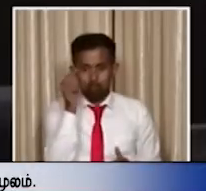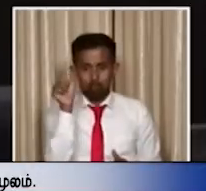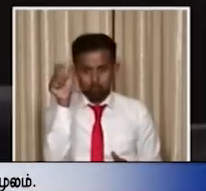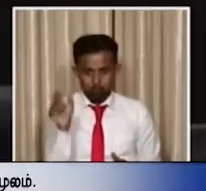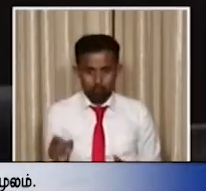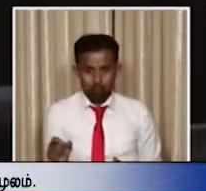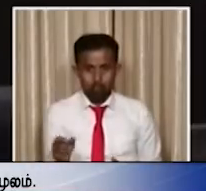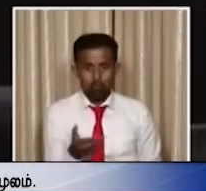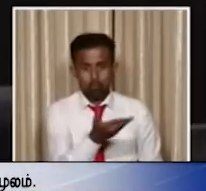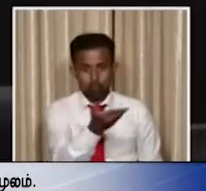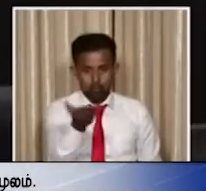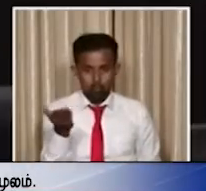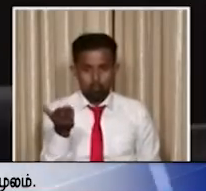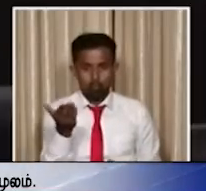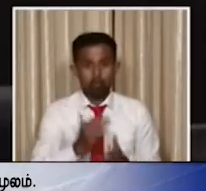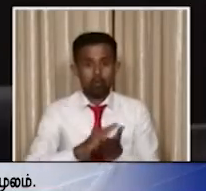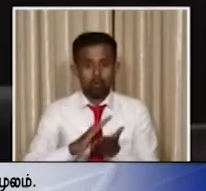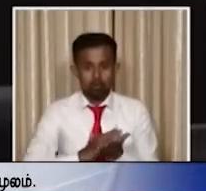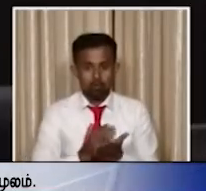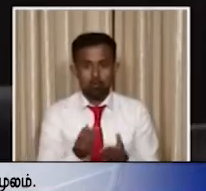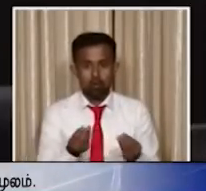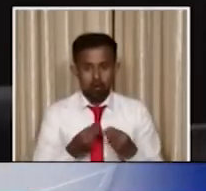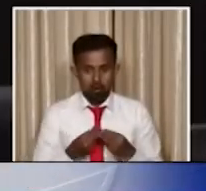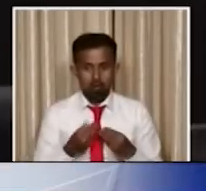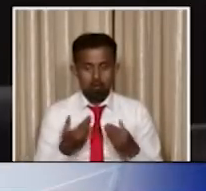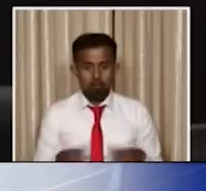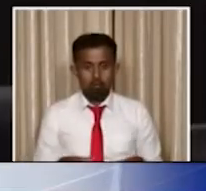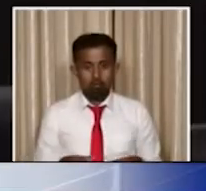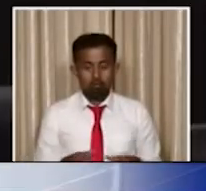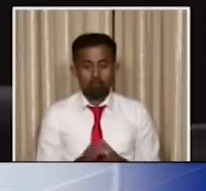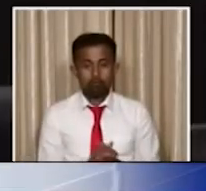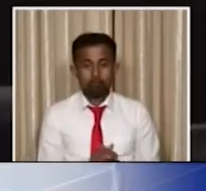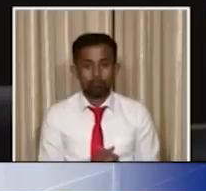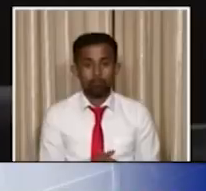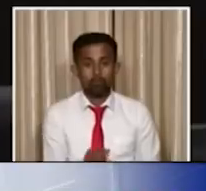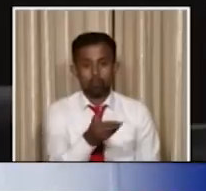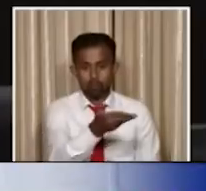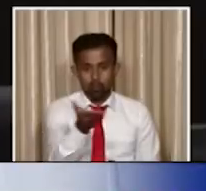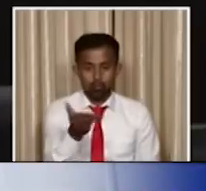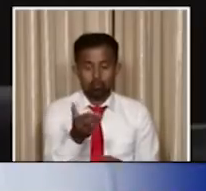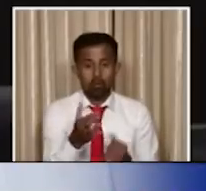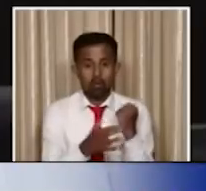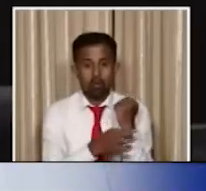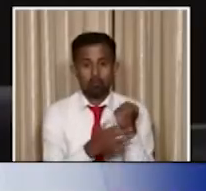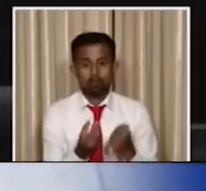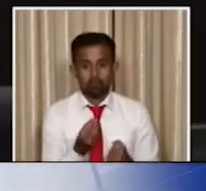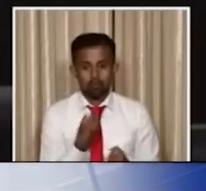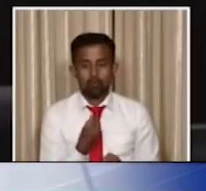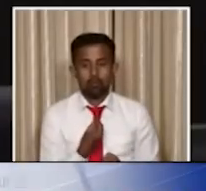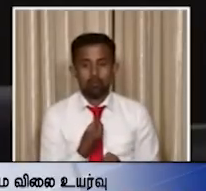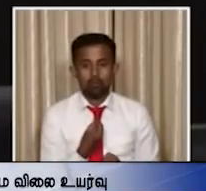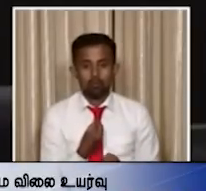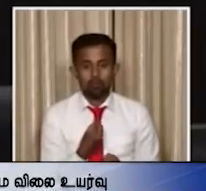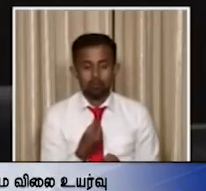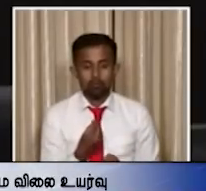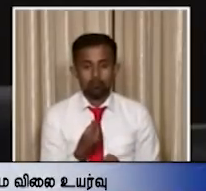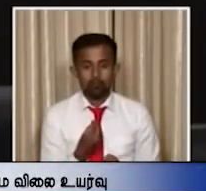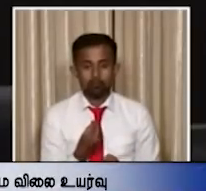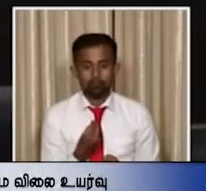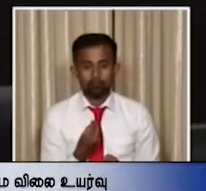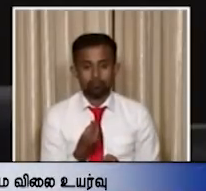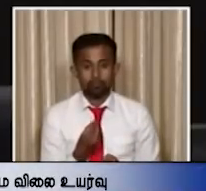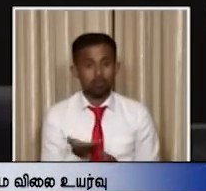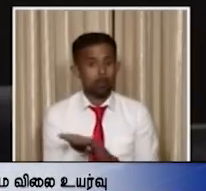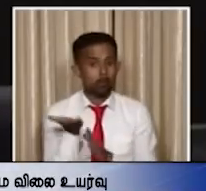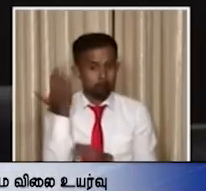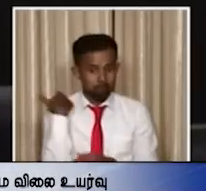கடாட்சத்தை பெறுவதற்காக உங்களுடைய பாதங்களை நக்கி உங்களுடைய சலுகைகளை பெறுவதற்காக இங்கே சமஷ்டி கொடுக்கக்கூடாது என்ற ஒரு கருத்தை கூட சற்று முன்னர்